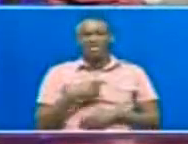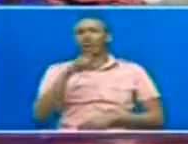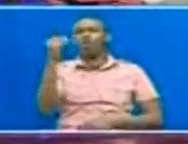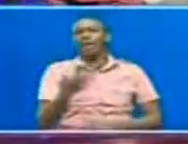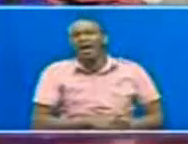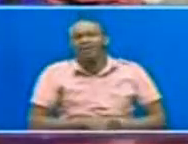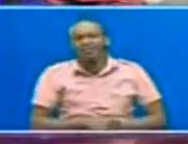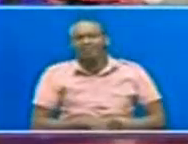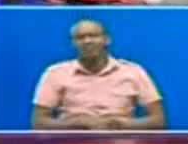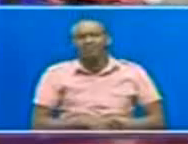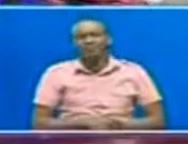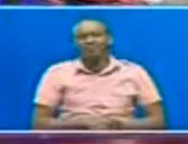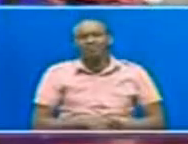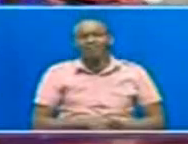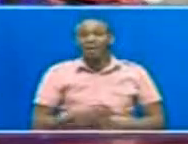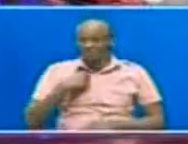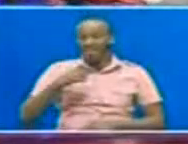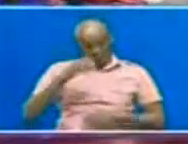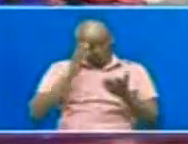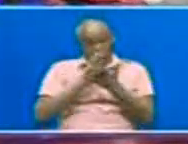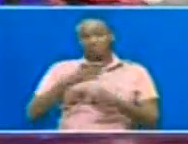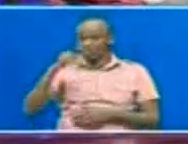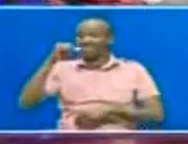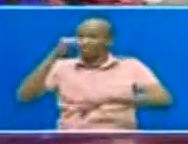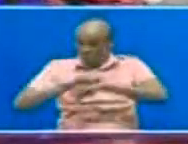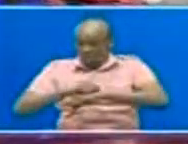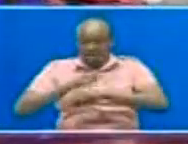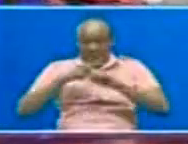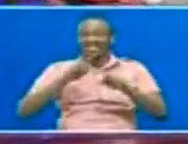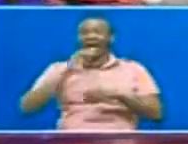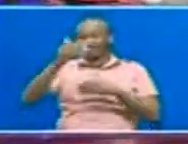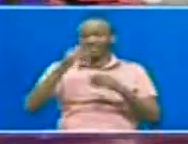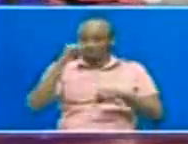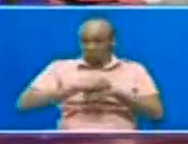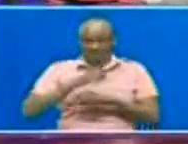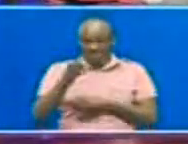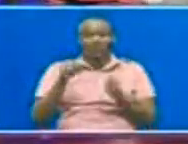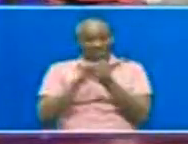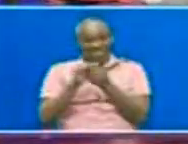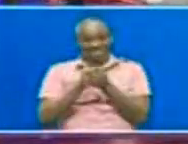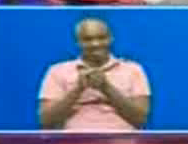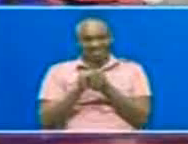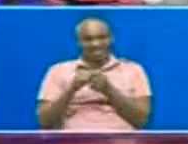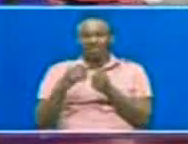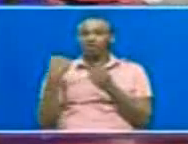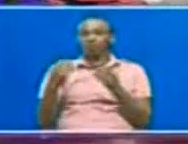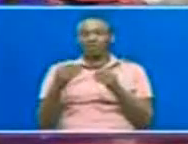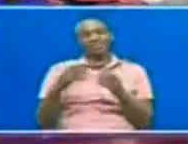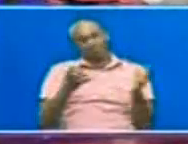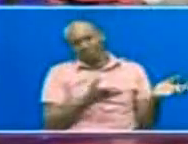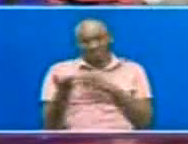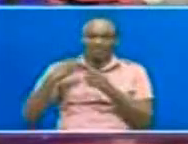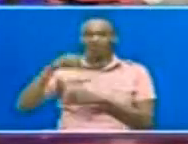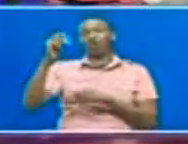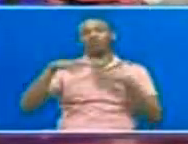Ulienda wapi? Na nilienda shule, alafu baada ya shule on Friday, watoto wananichukua naenda